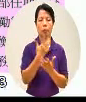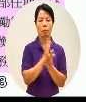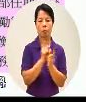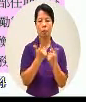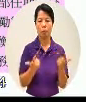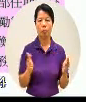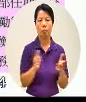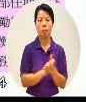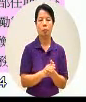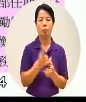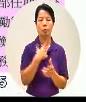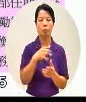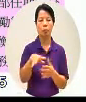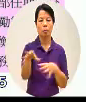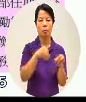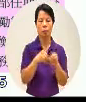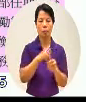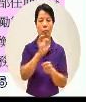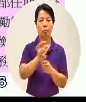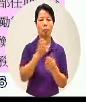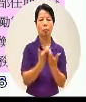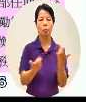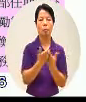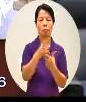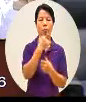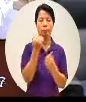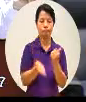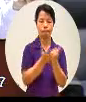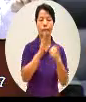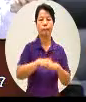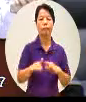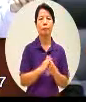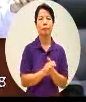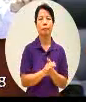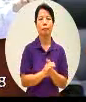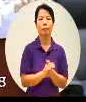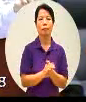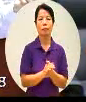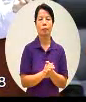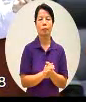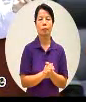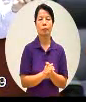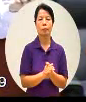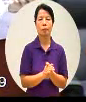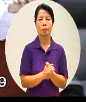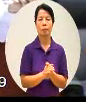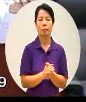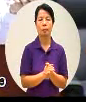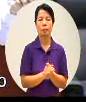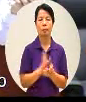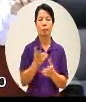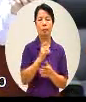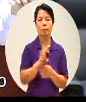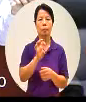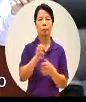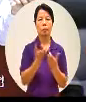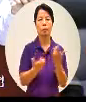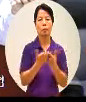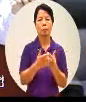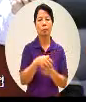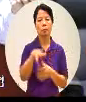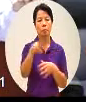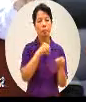吼，你摕着四十分就会使啊，哦，摕着四十分就会使啊，啊唔过即四十分敢好摕